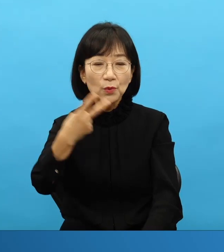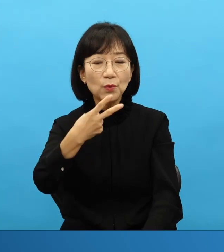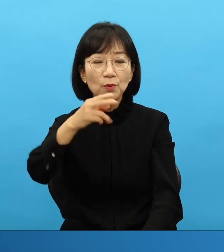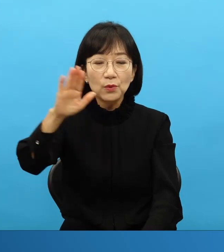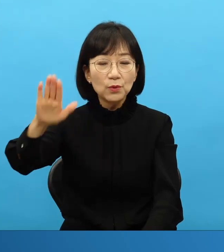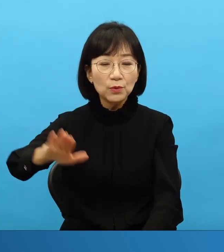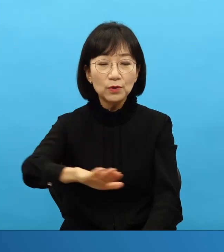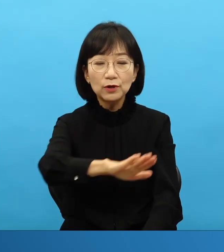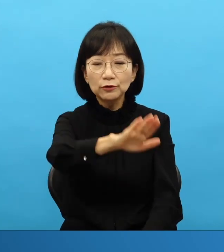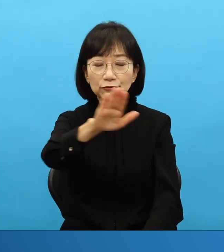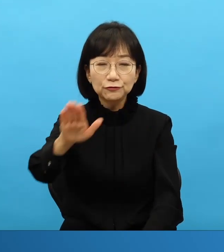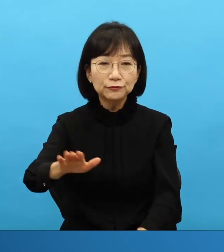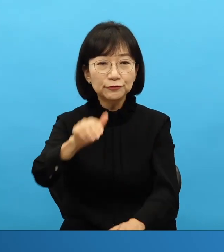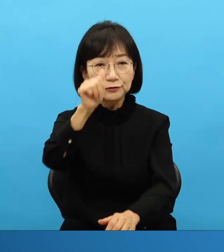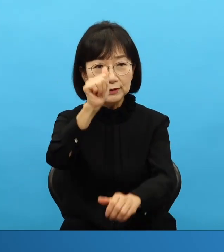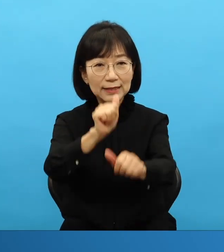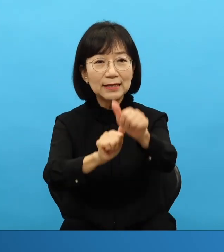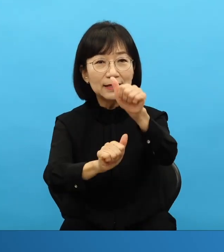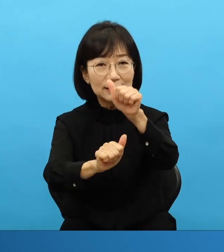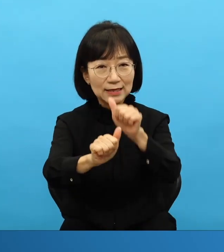또 우리